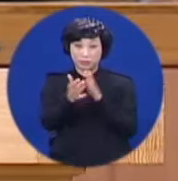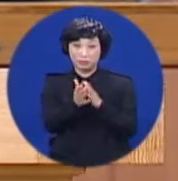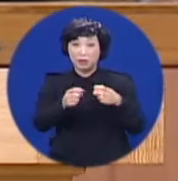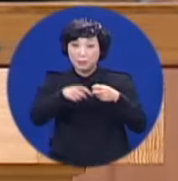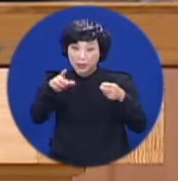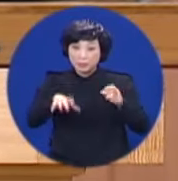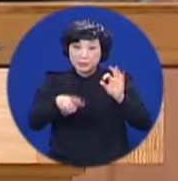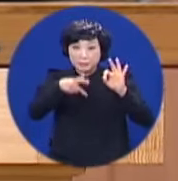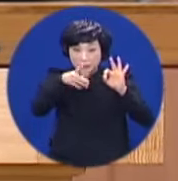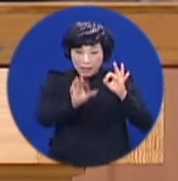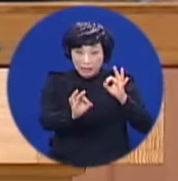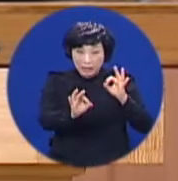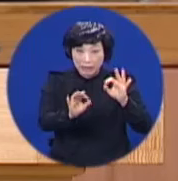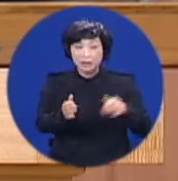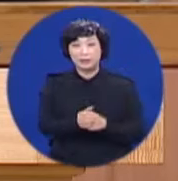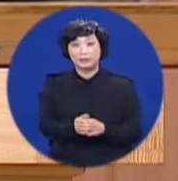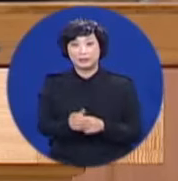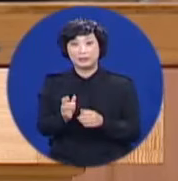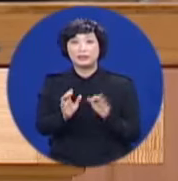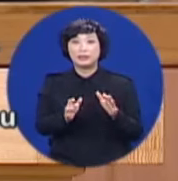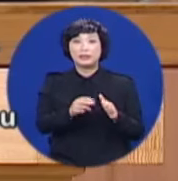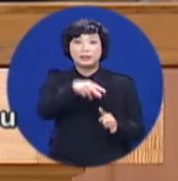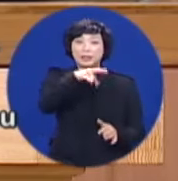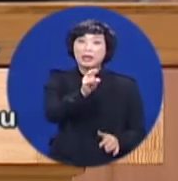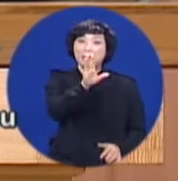10장에 세베드의 두 아들이